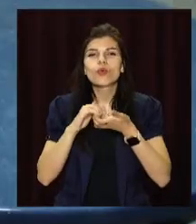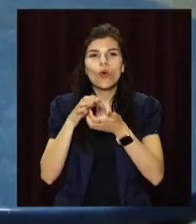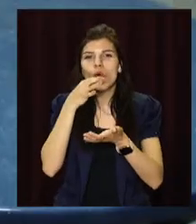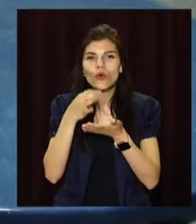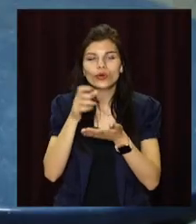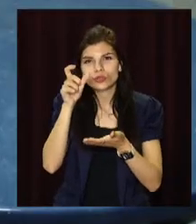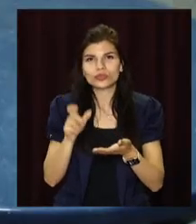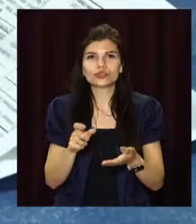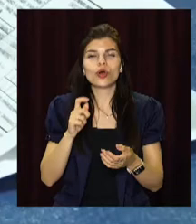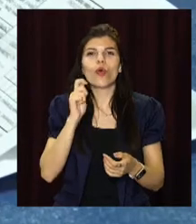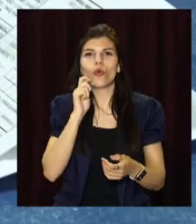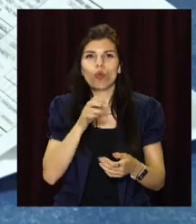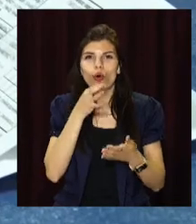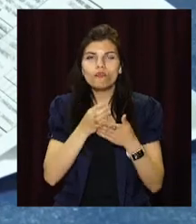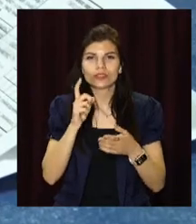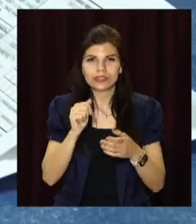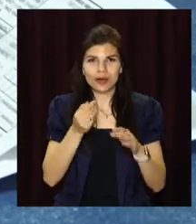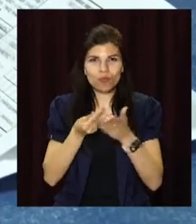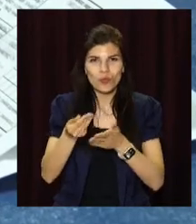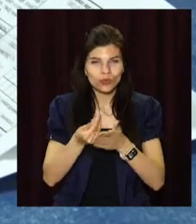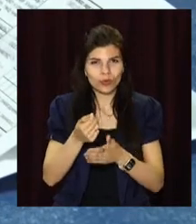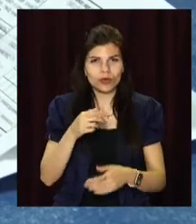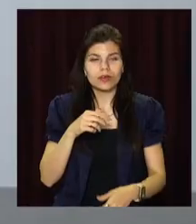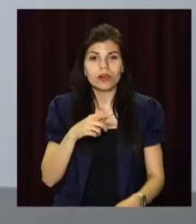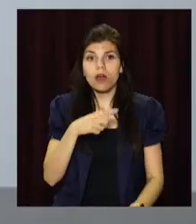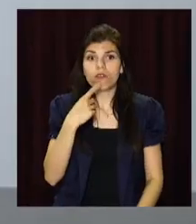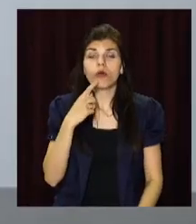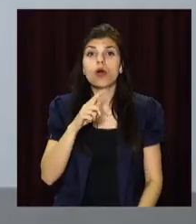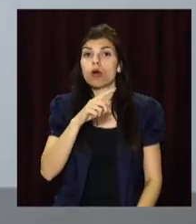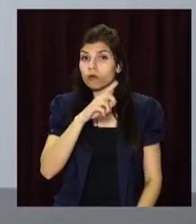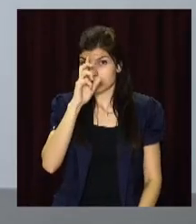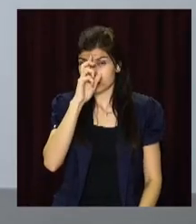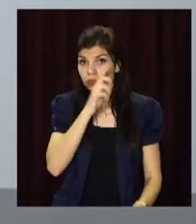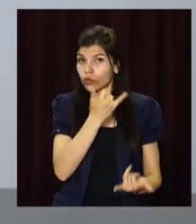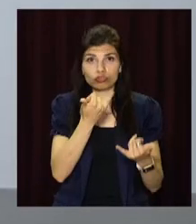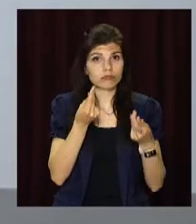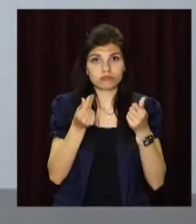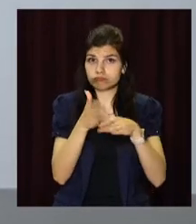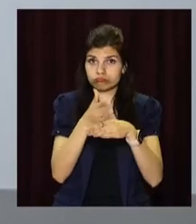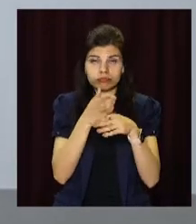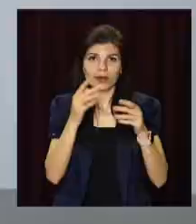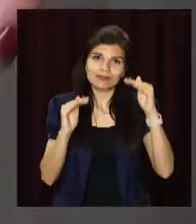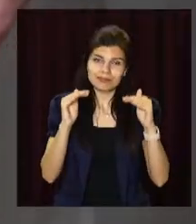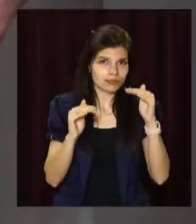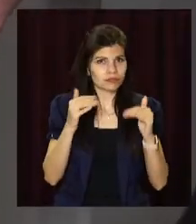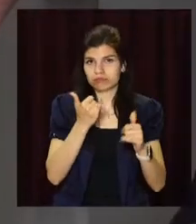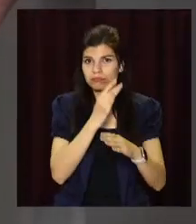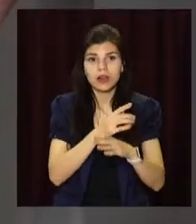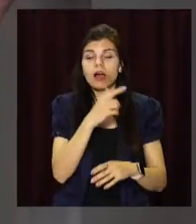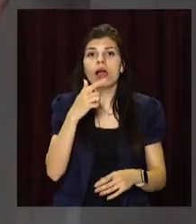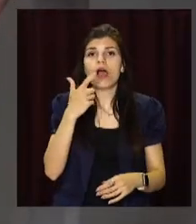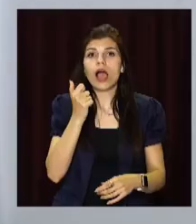споживачів комунальних послуг України. Нагадаємо, днями уряд перестав регулювати ціни на блакитне паливо, яке, зокрема, «Нафтогаз»